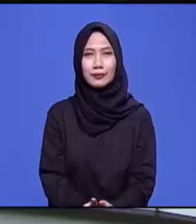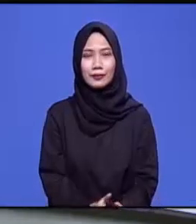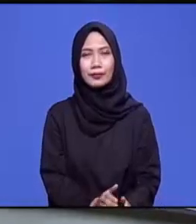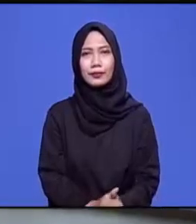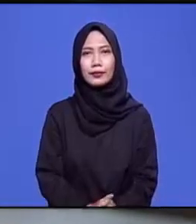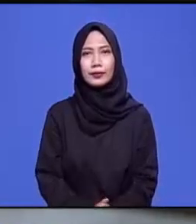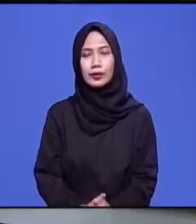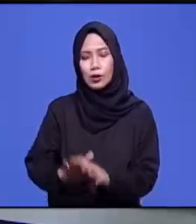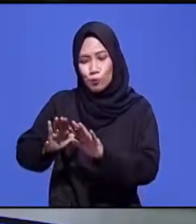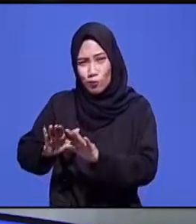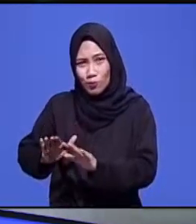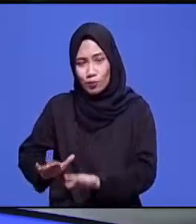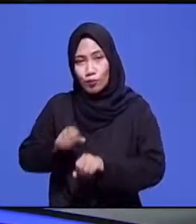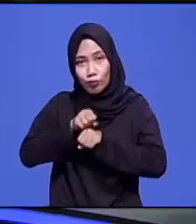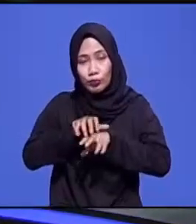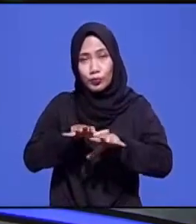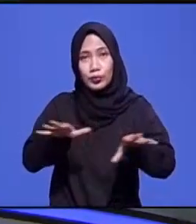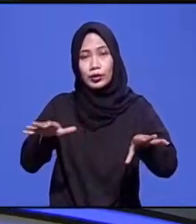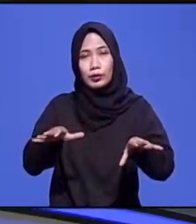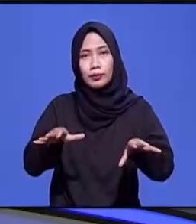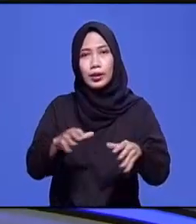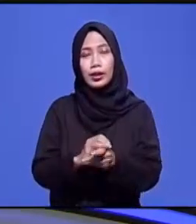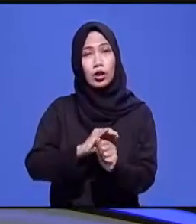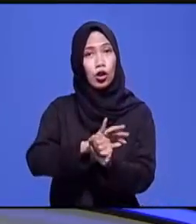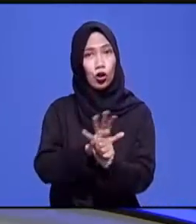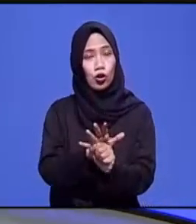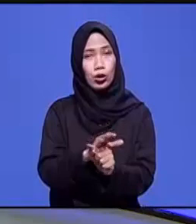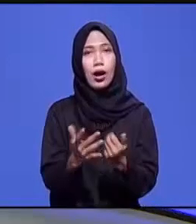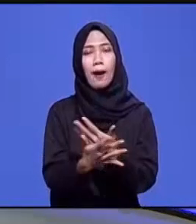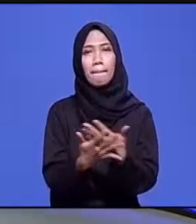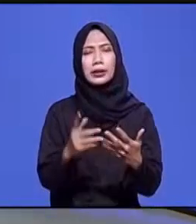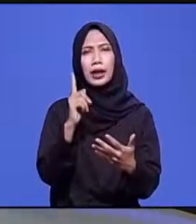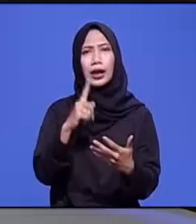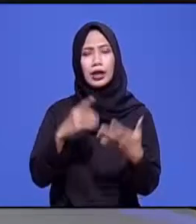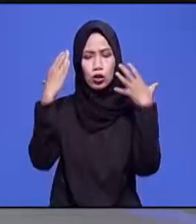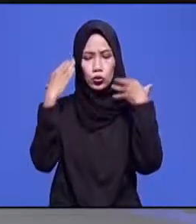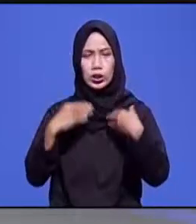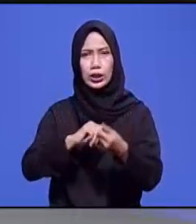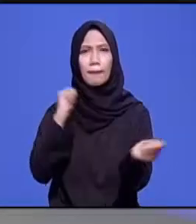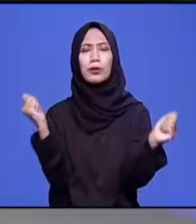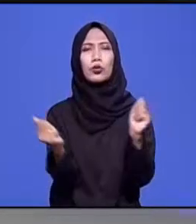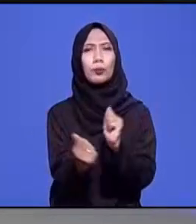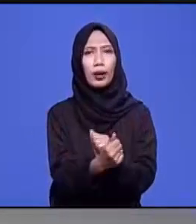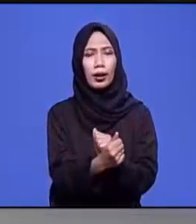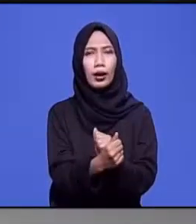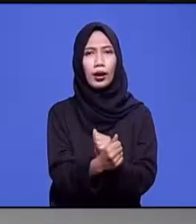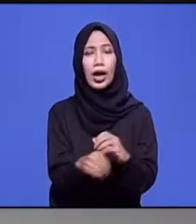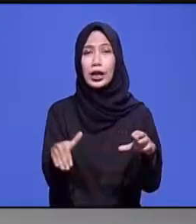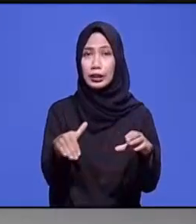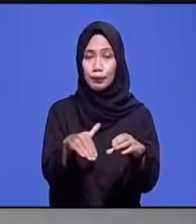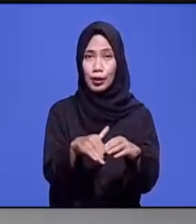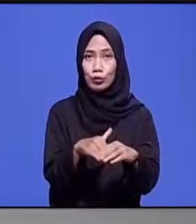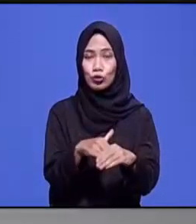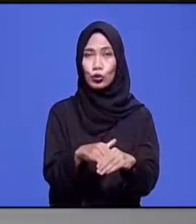Demi menekan penyebaran COVID-19, masyarakat harus berperan aktif dengan mengubah perilaku dalam aktivitas sehari-hari, termasuk saat